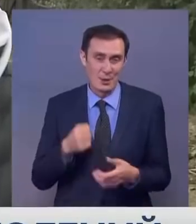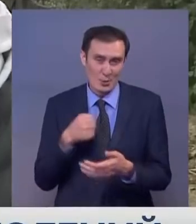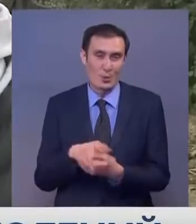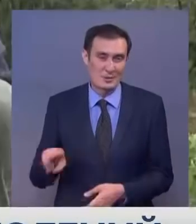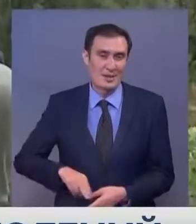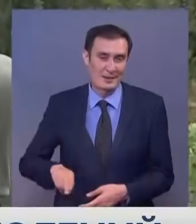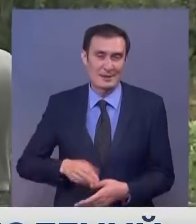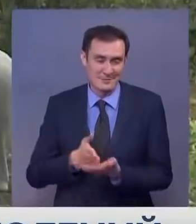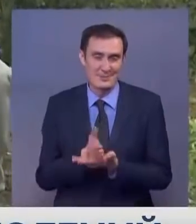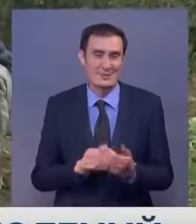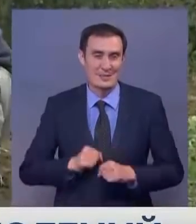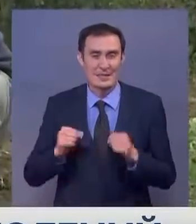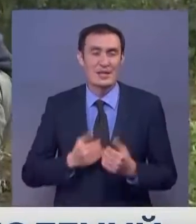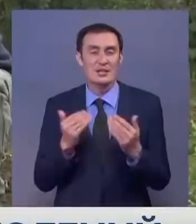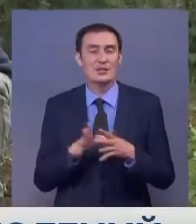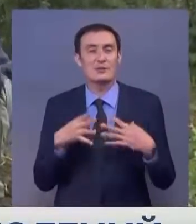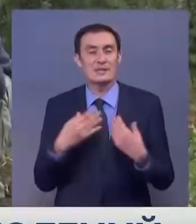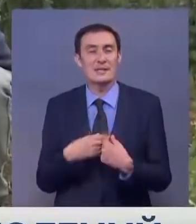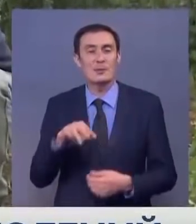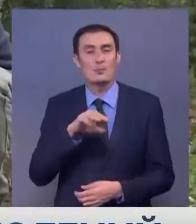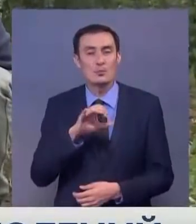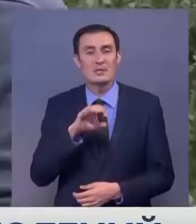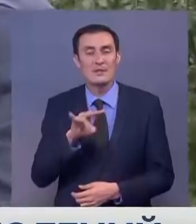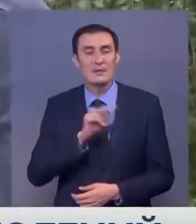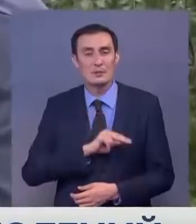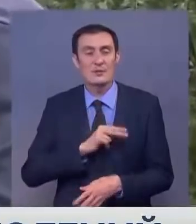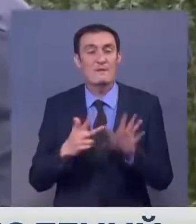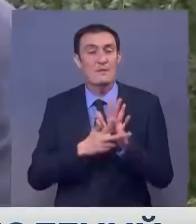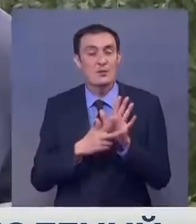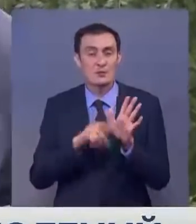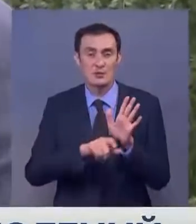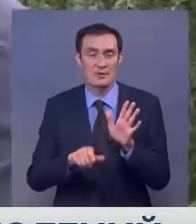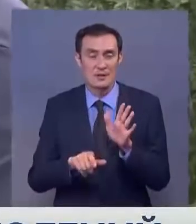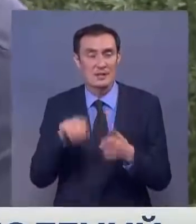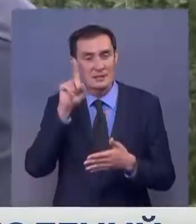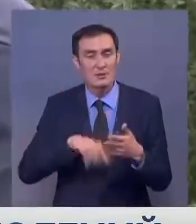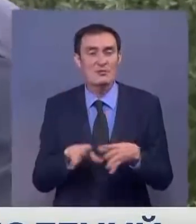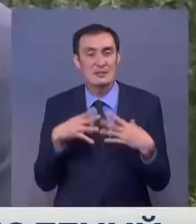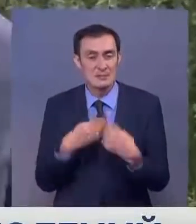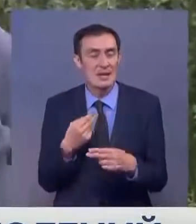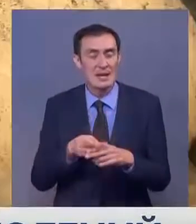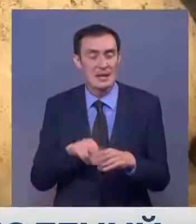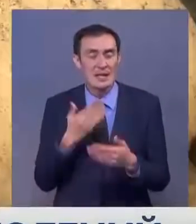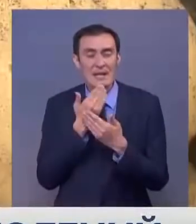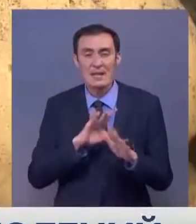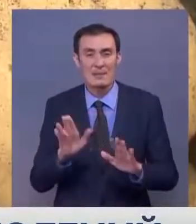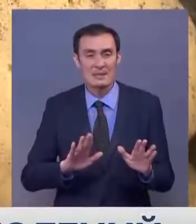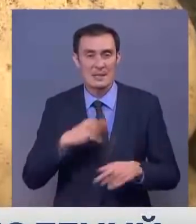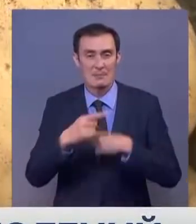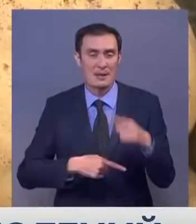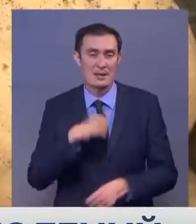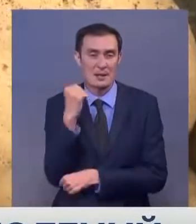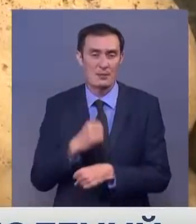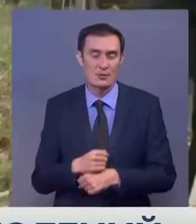директора дойти. Сейчас из династии Мустафиных на шахте трудятся 8 человек. И они уверены, в семье это не последнее поколение горняков.